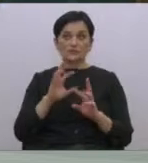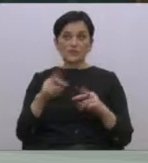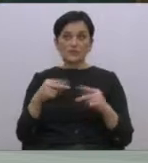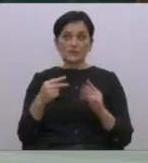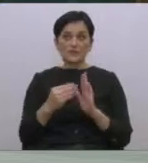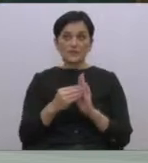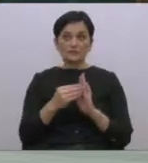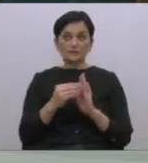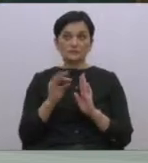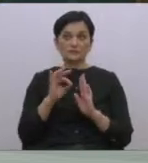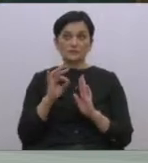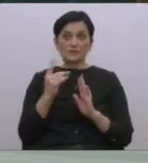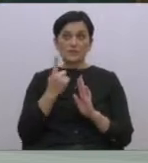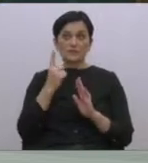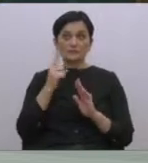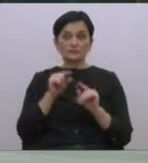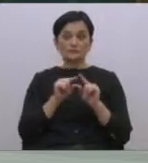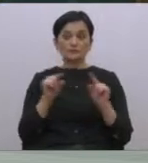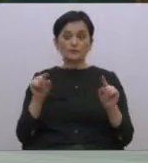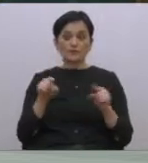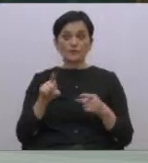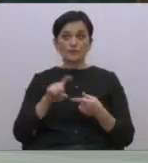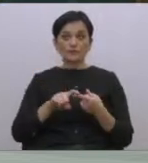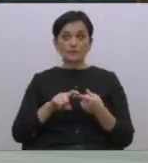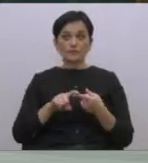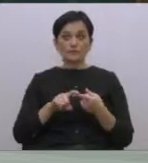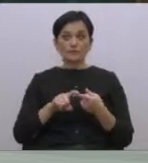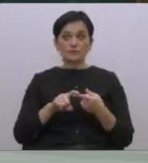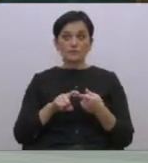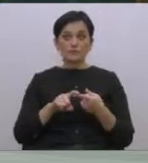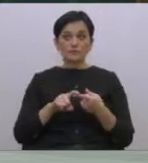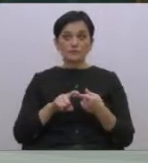შეტანის თაობაზე. Პირველ მუხლთან დაკავშირებით.